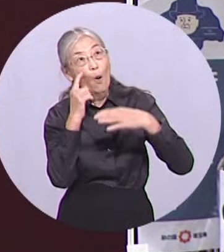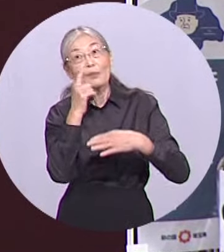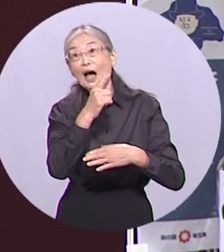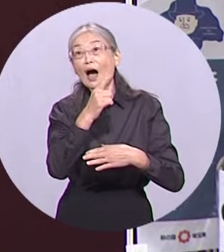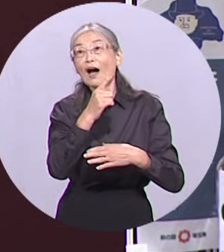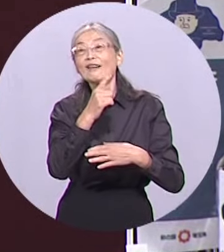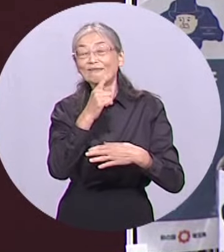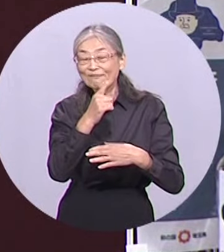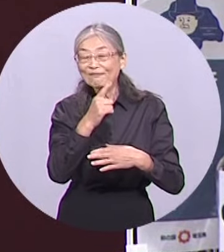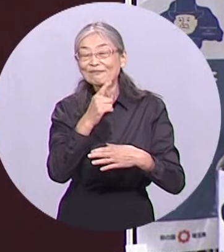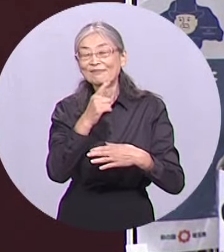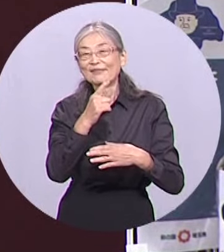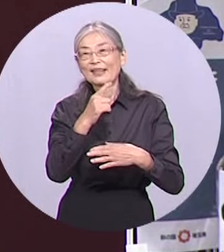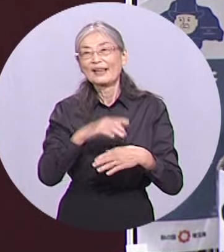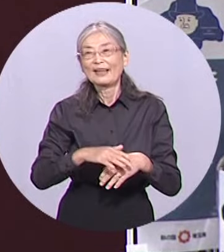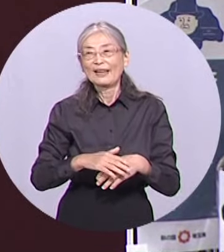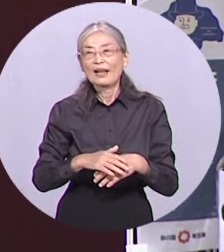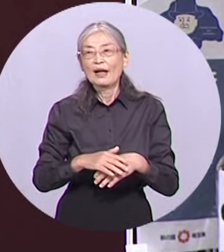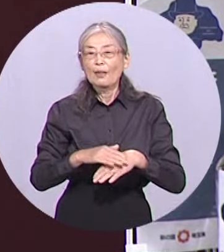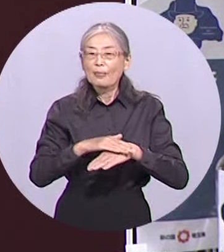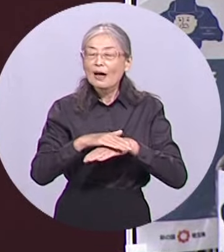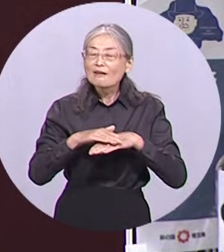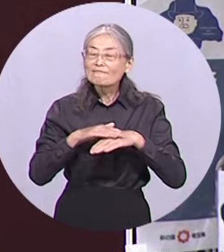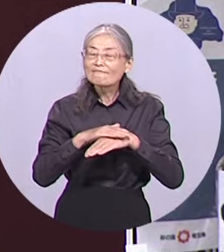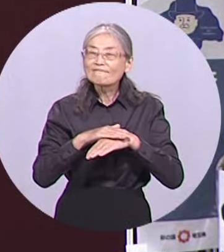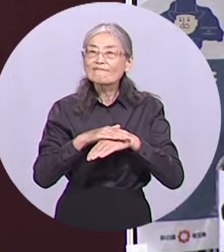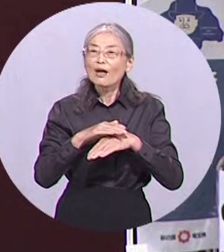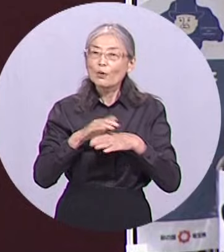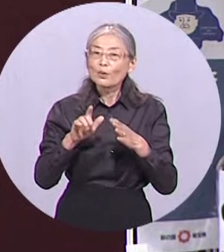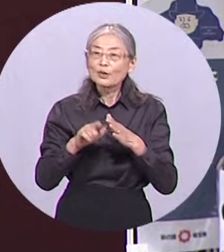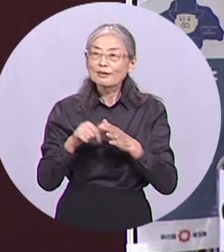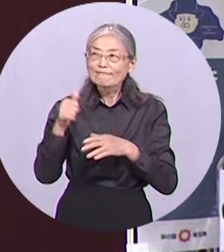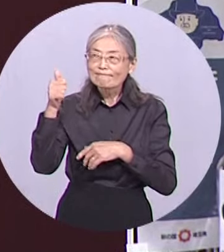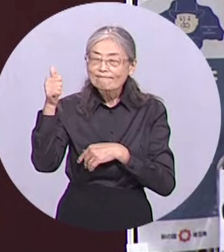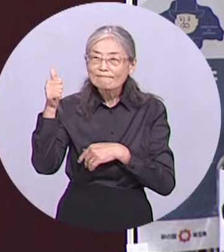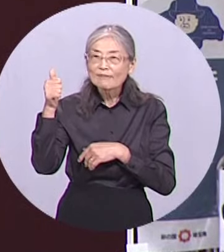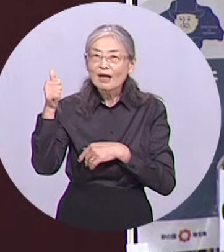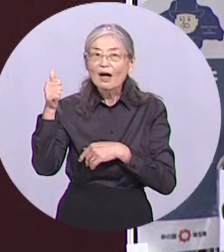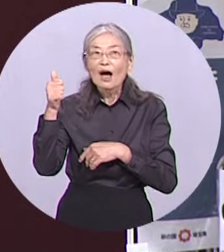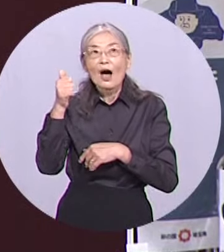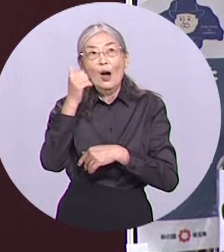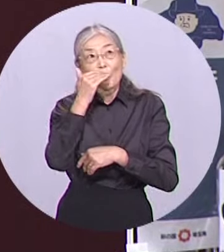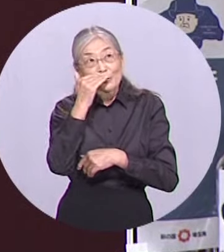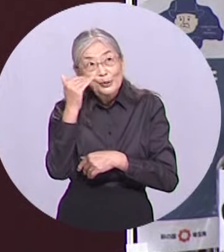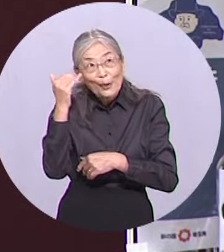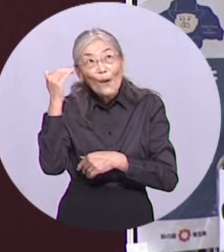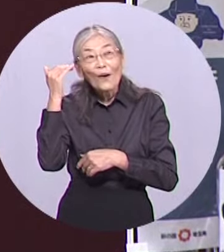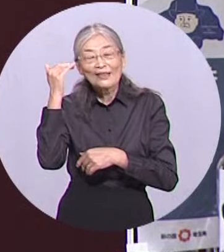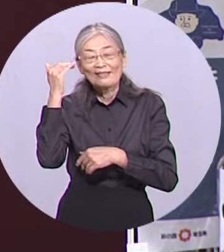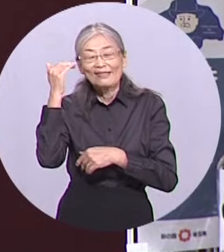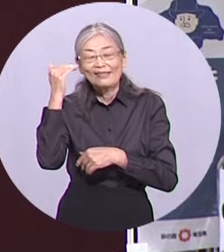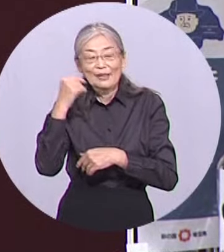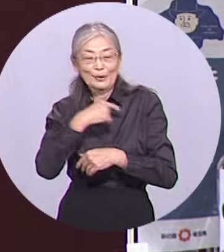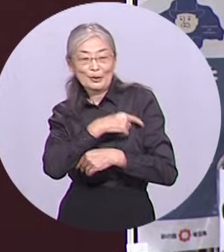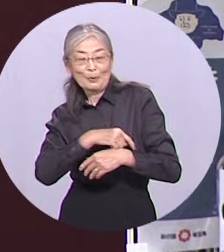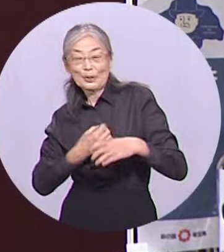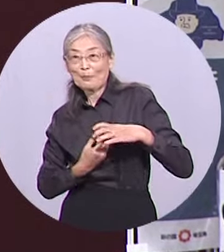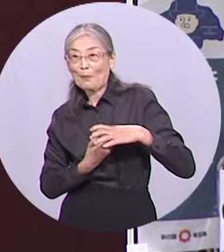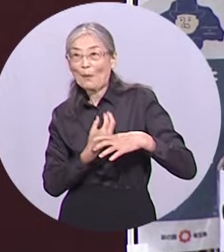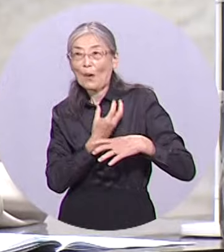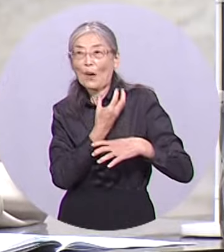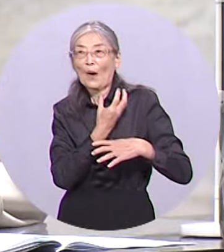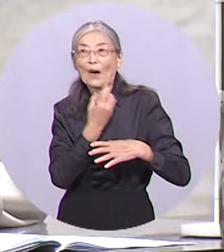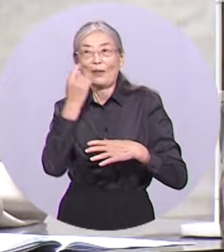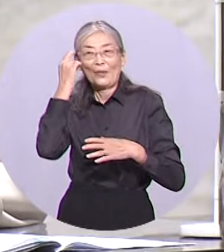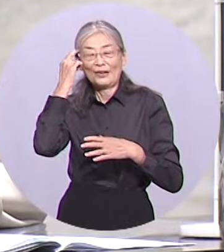ったと。でやはり大切なことっていうのは、その時に多分渋沢栄一の中ではうわーすごいっていう、なんかそういう感動の瞬間があ